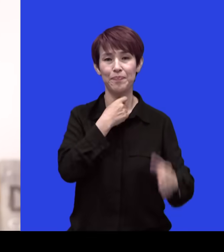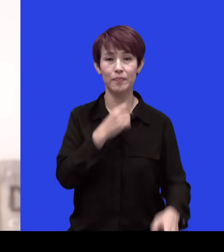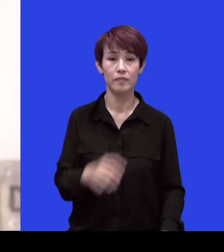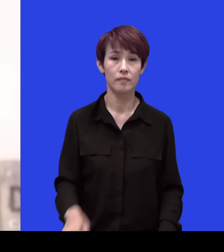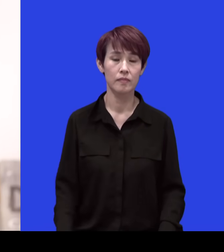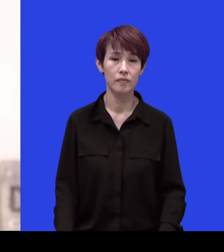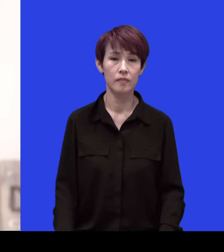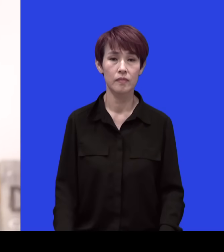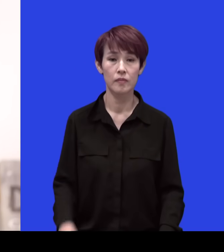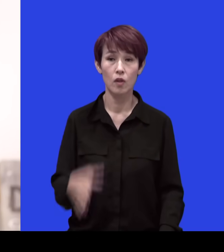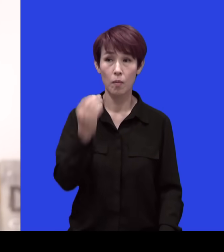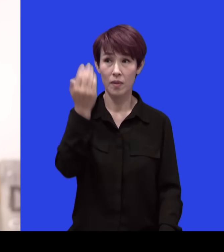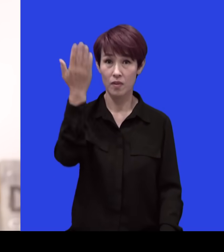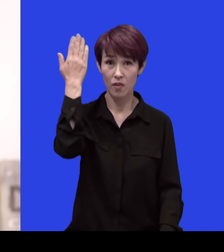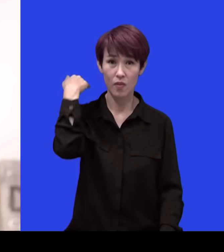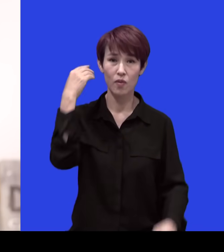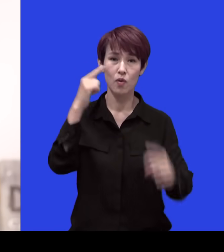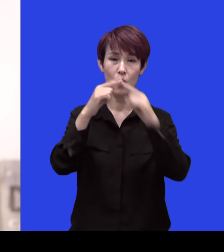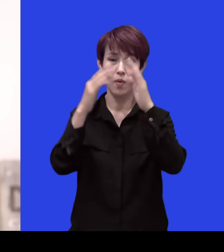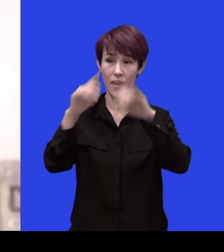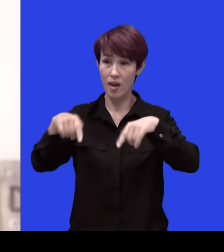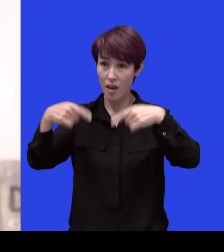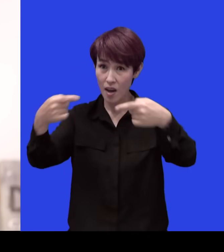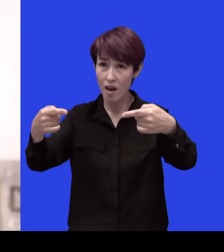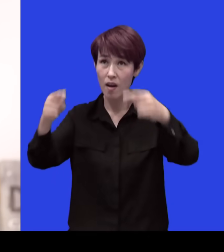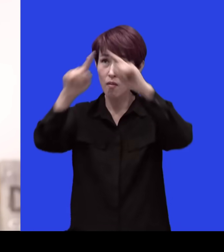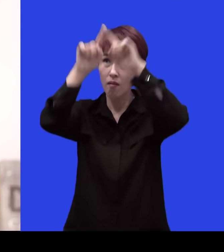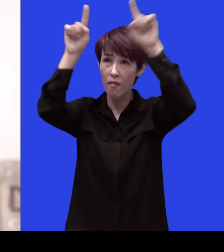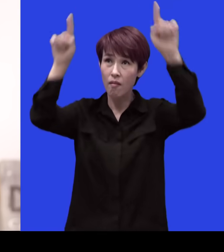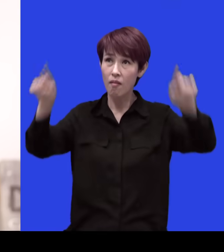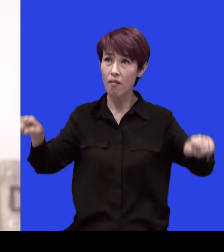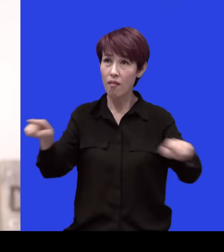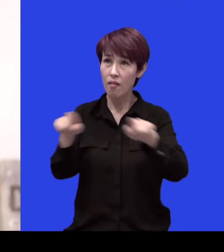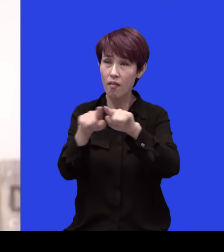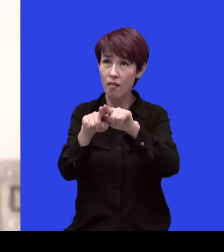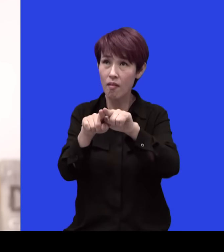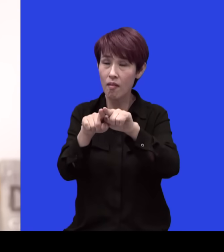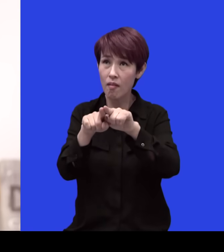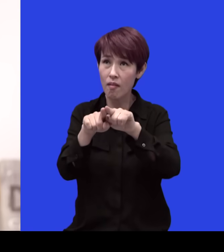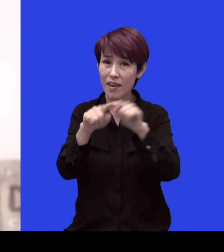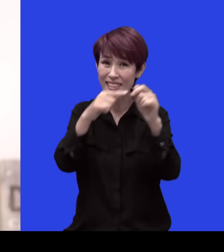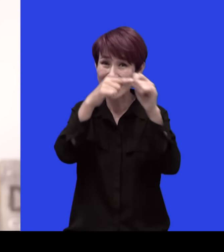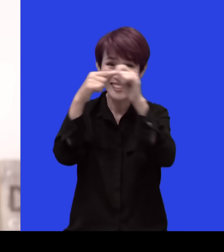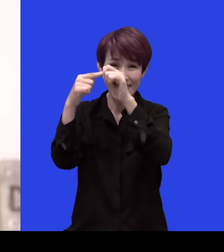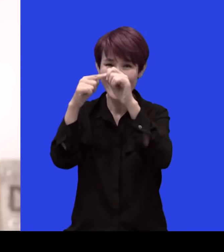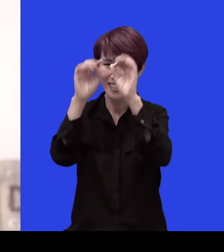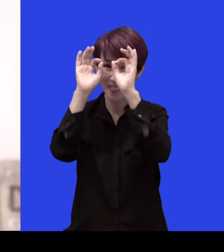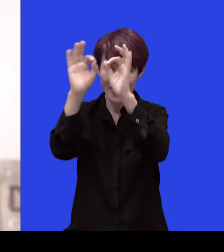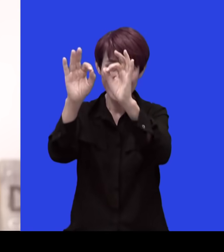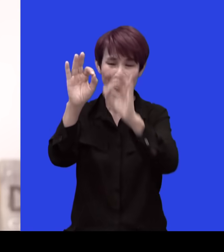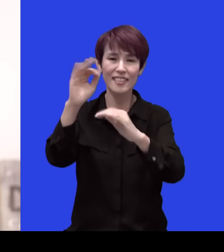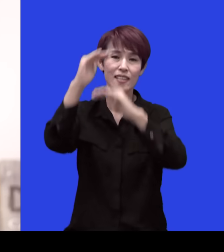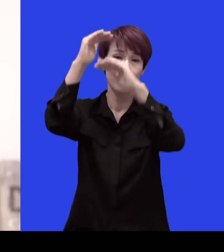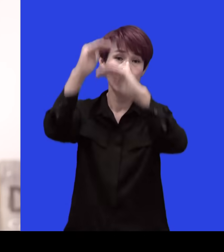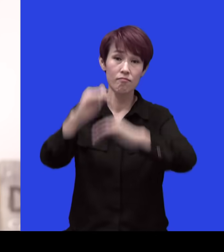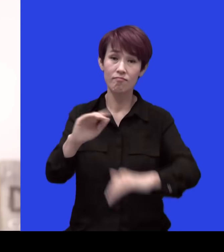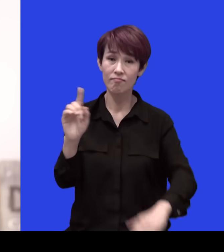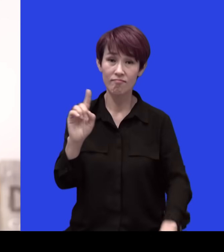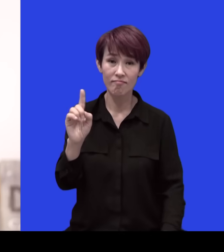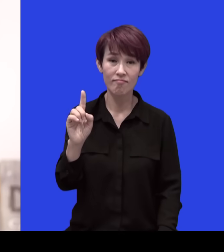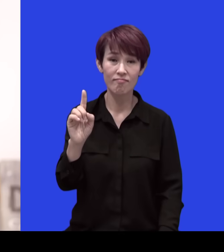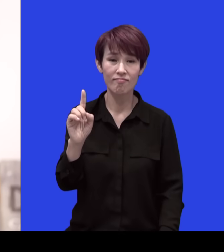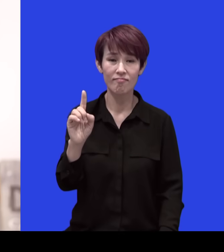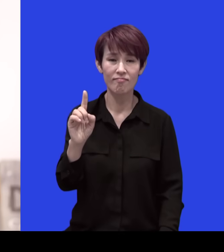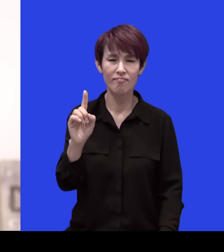전에 제가 어느 교회에 갔다가 벽에다가 이렇게 네. 이렇게 못 붙이잖아요. 예. 근데 거기에